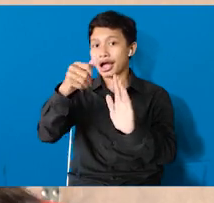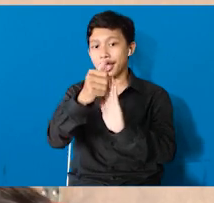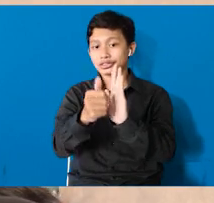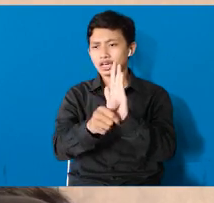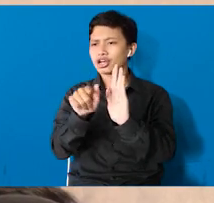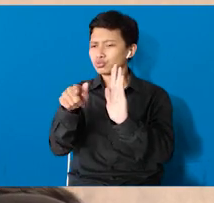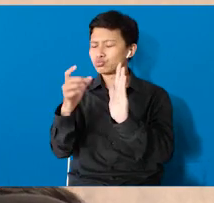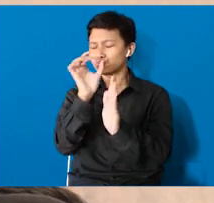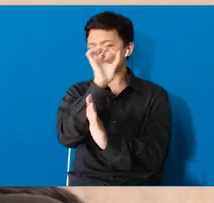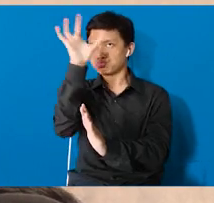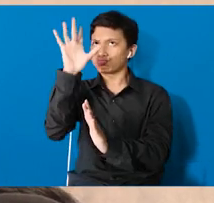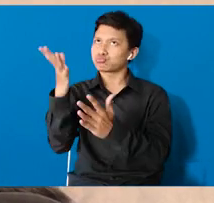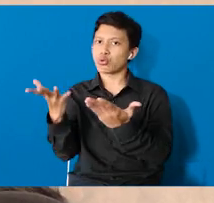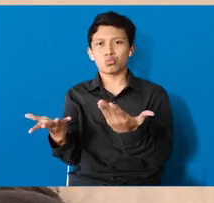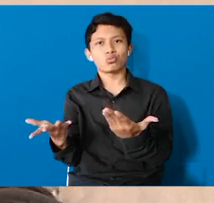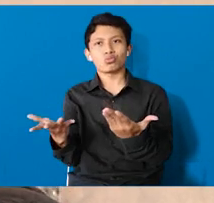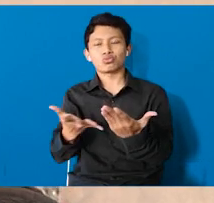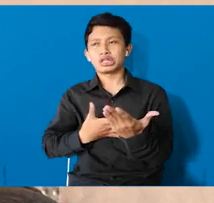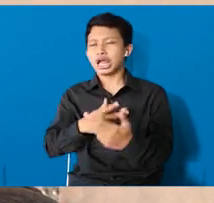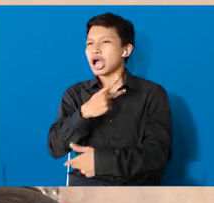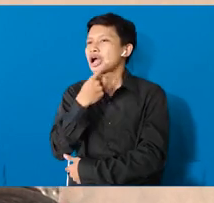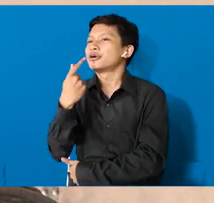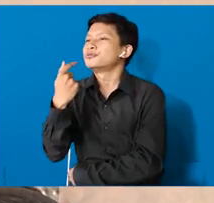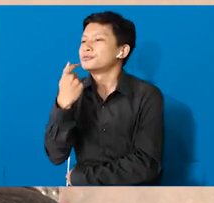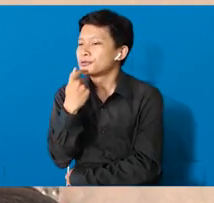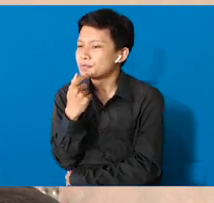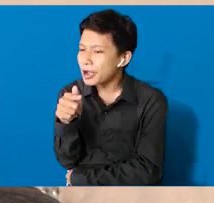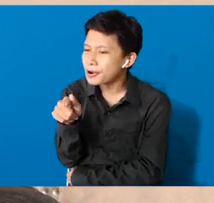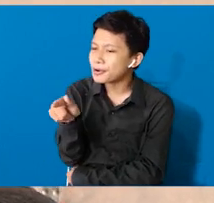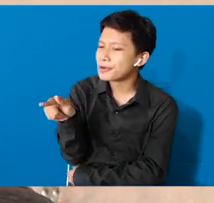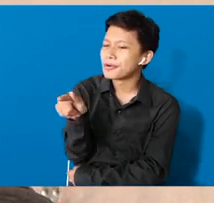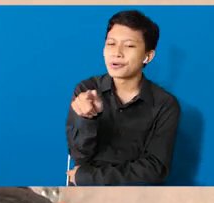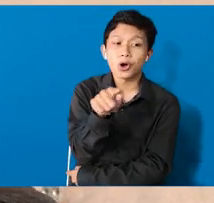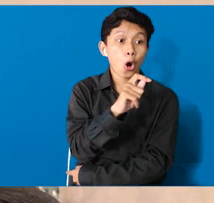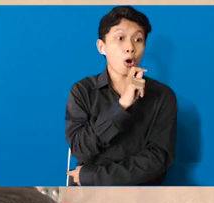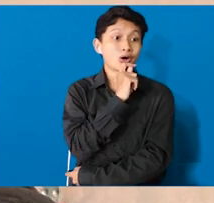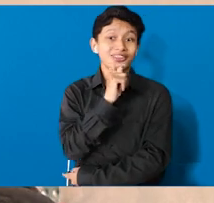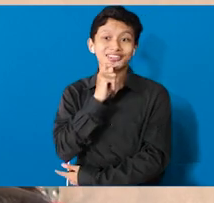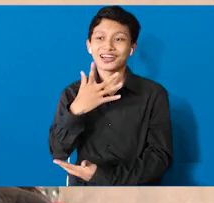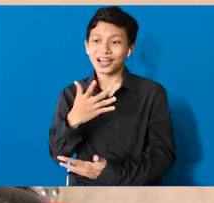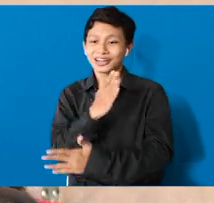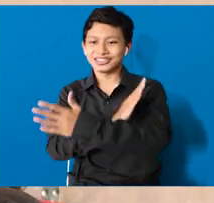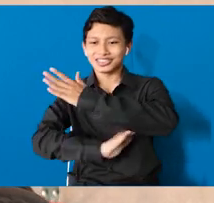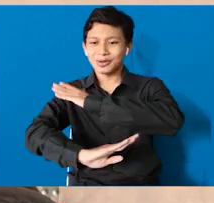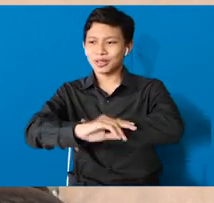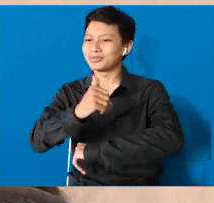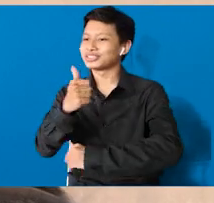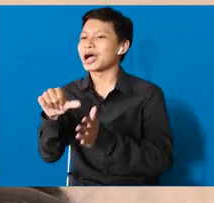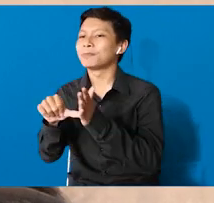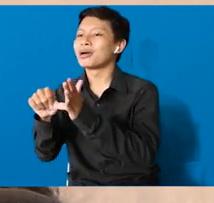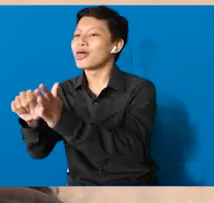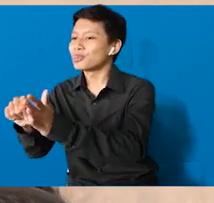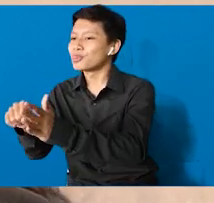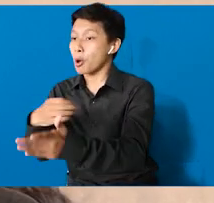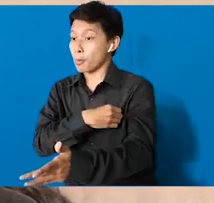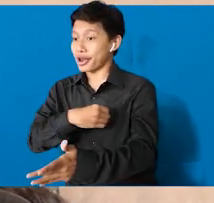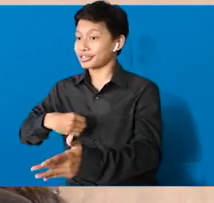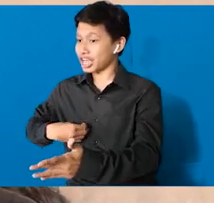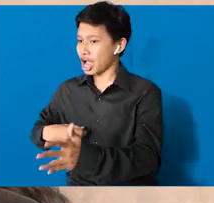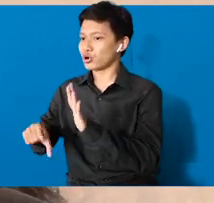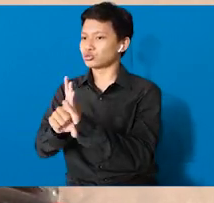ya, waktu itu kita uji coba. Ternyata teman-teman di Fakul bisa menensi temannya,